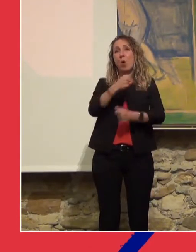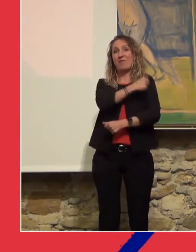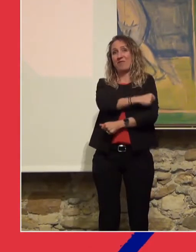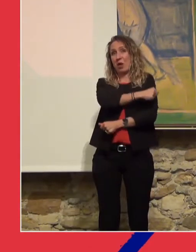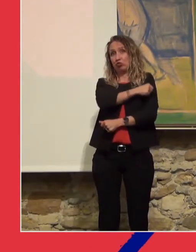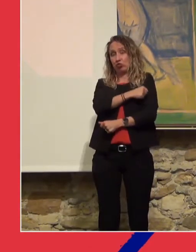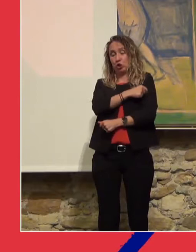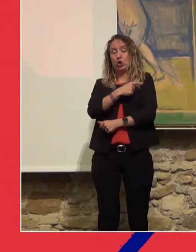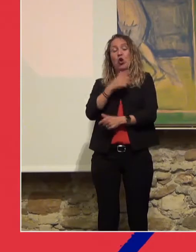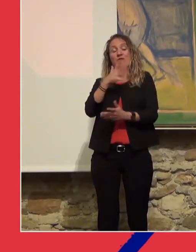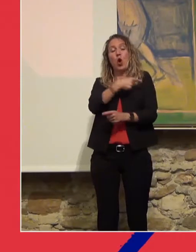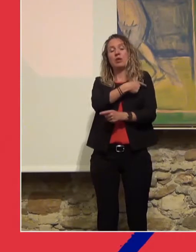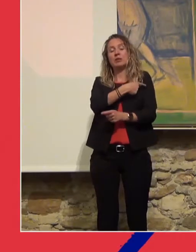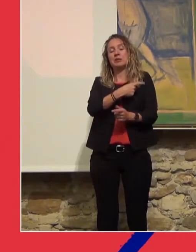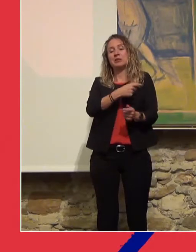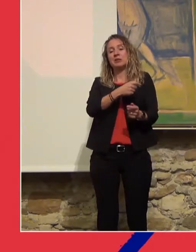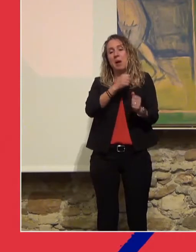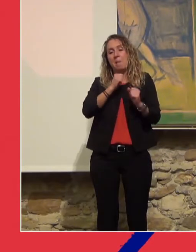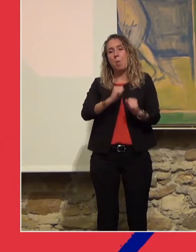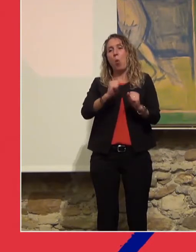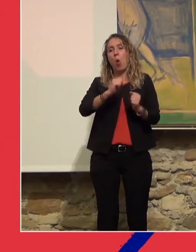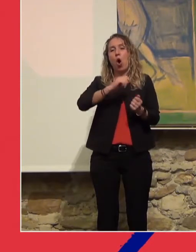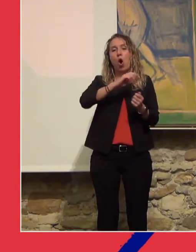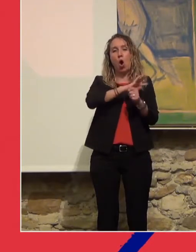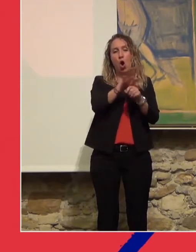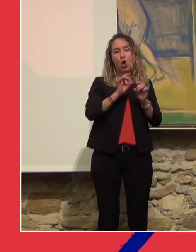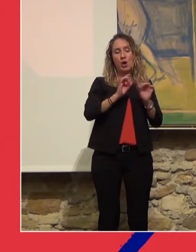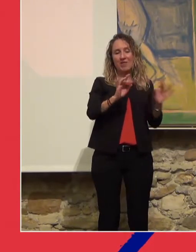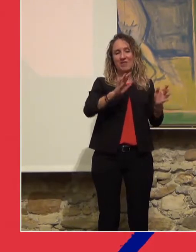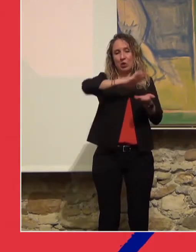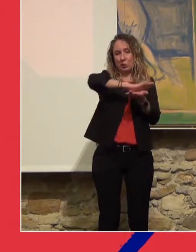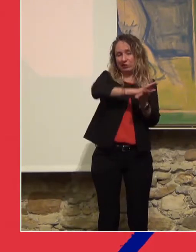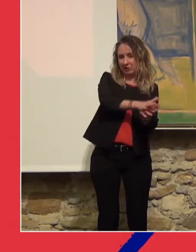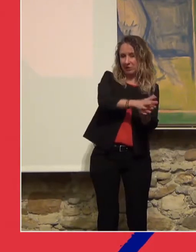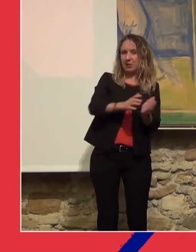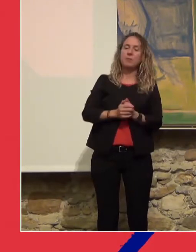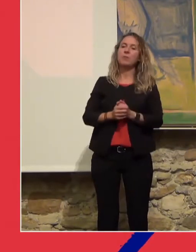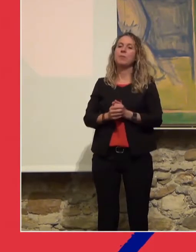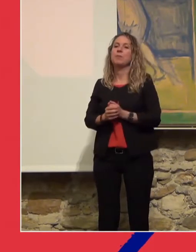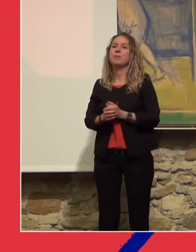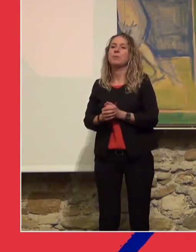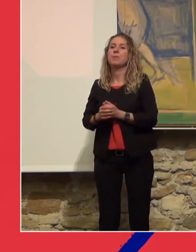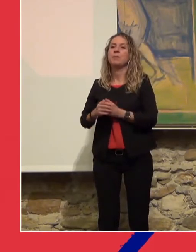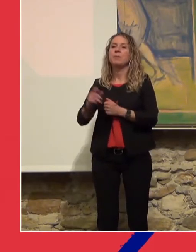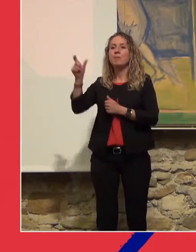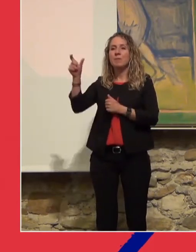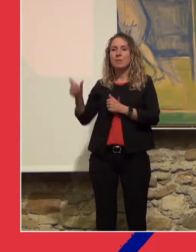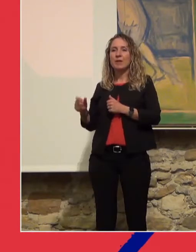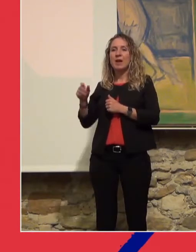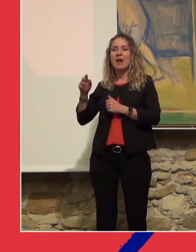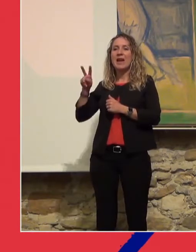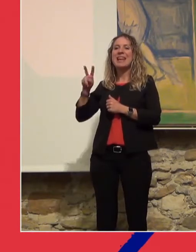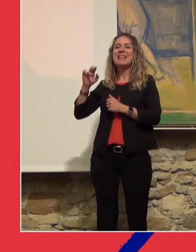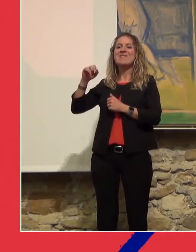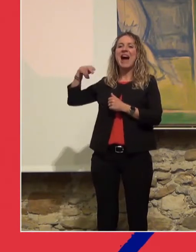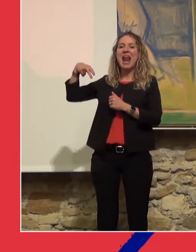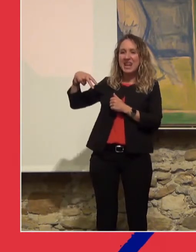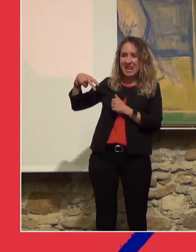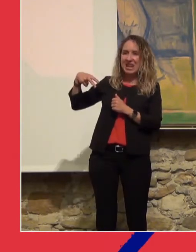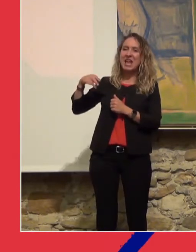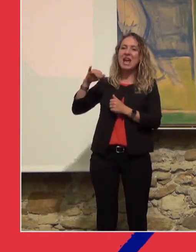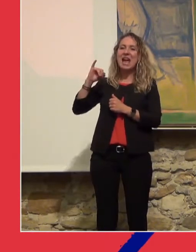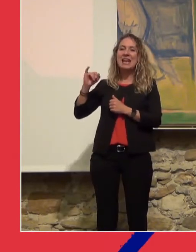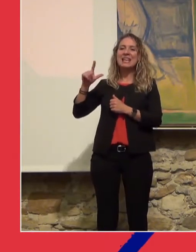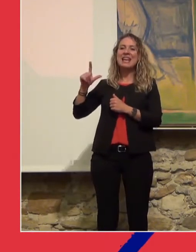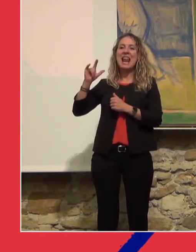Ivan Illich, un filosofo austriaco fondatore di un centro culturale a Cuernavaca in Messico, tanti anni